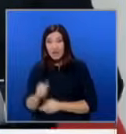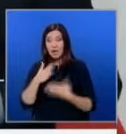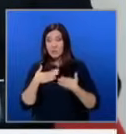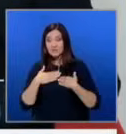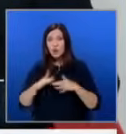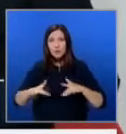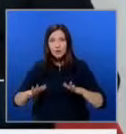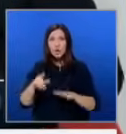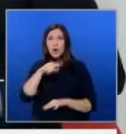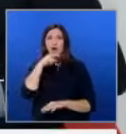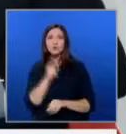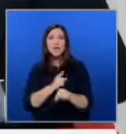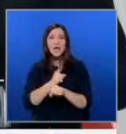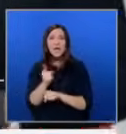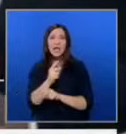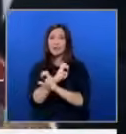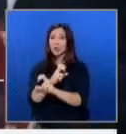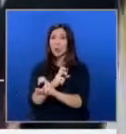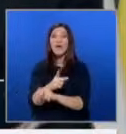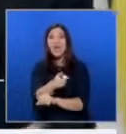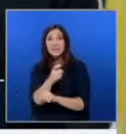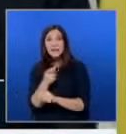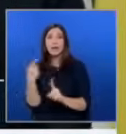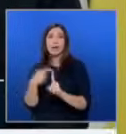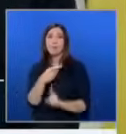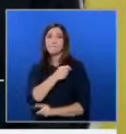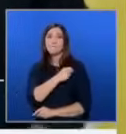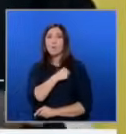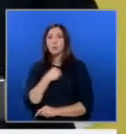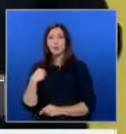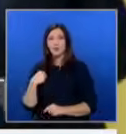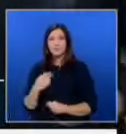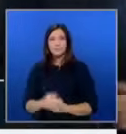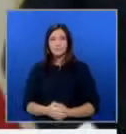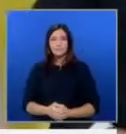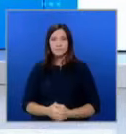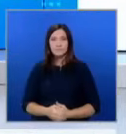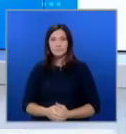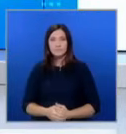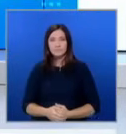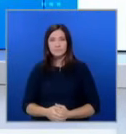своя територия руски ракети и дронове, изстреляни към Полша.